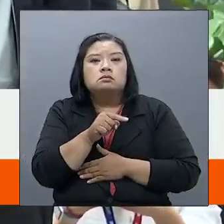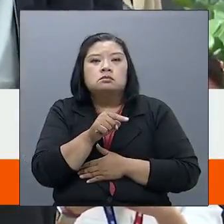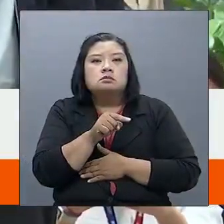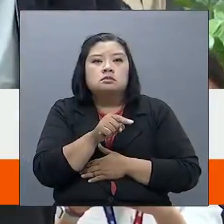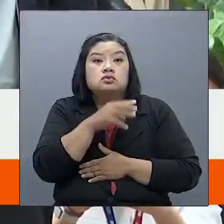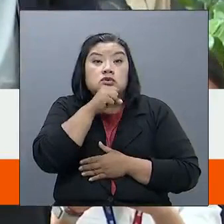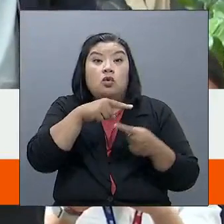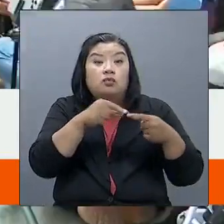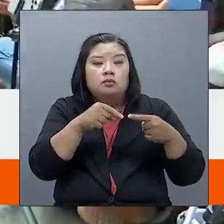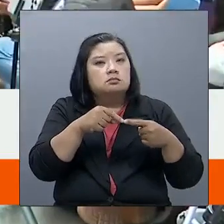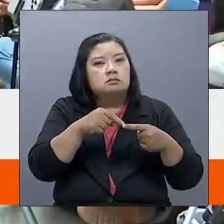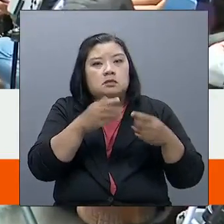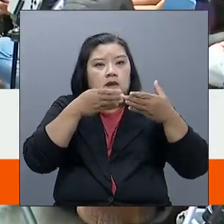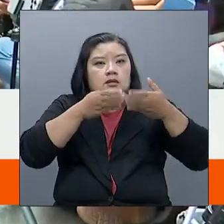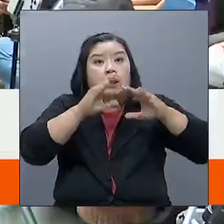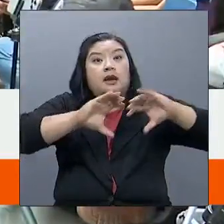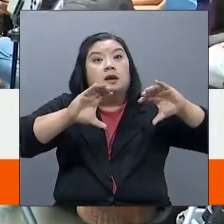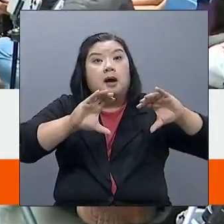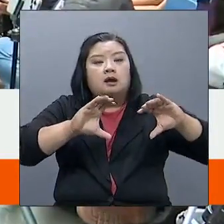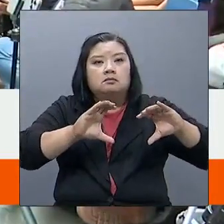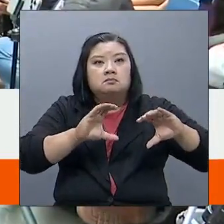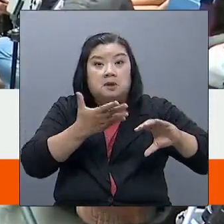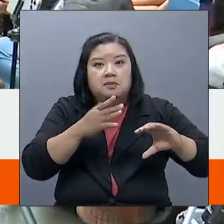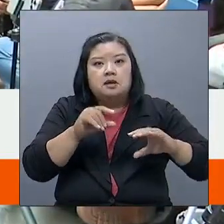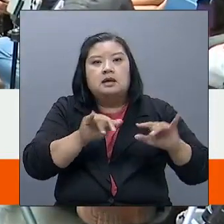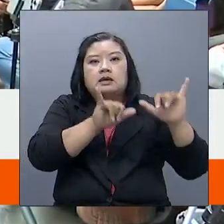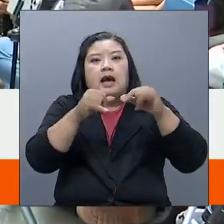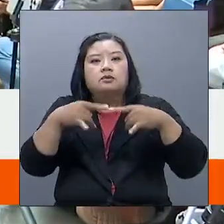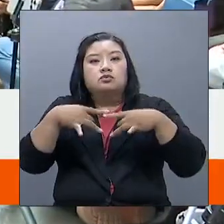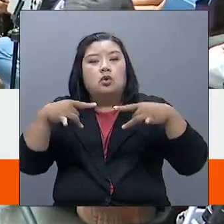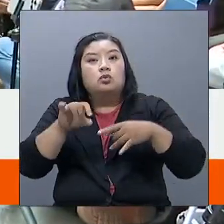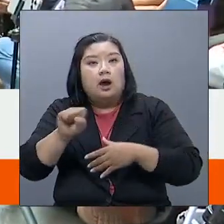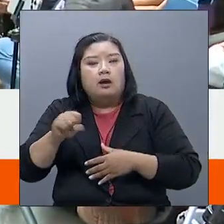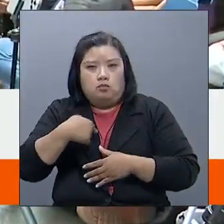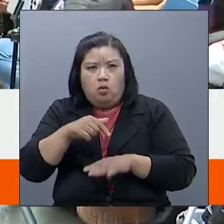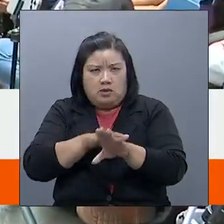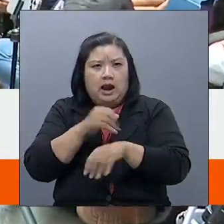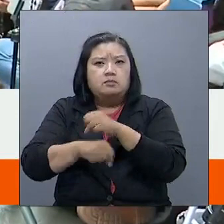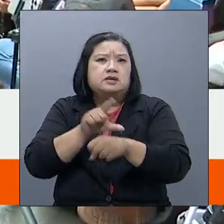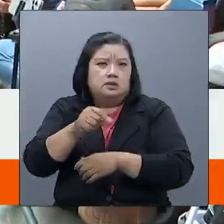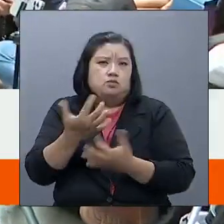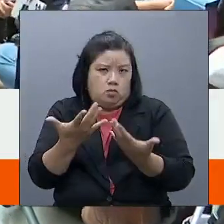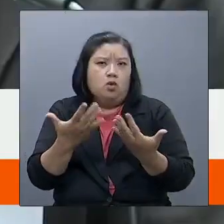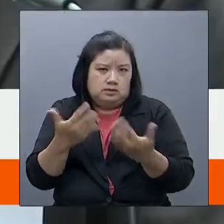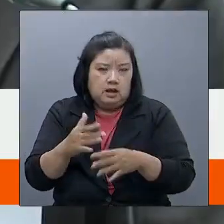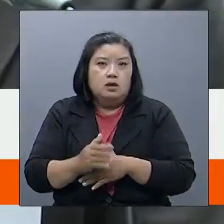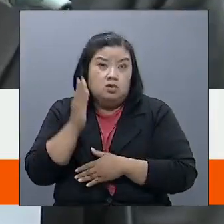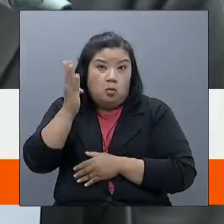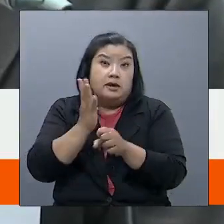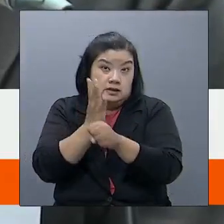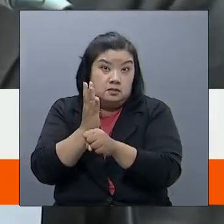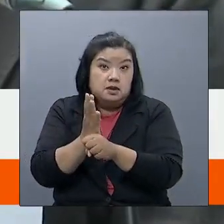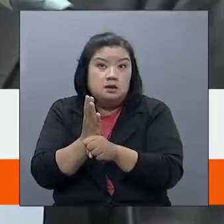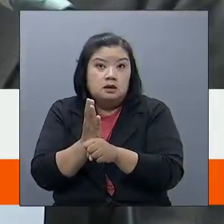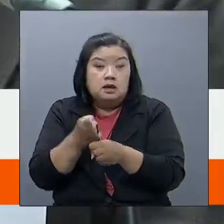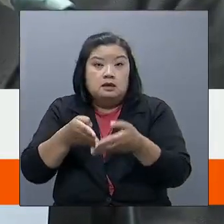ฝ่ายค้านผมรอมาได้ทั้ง20กว่าปีแต่ถ้าจะรออีก4ปีข้างหน้านะครับเพื่อให้รัฐ